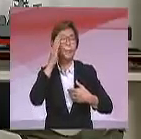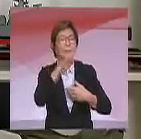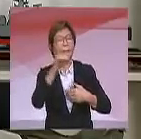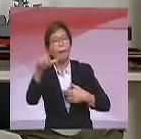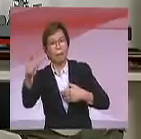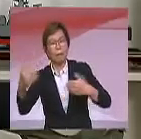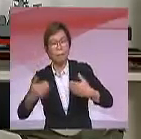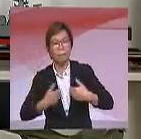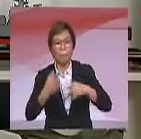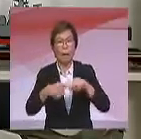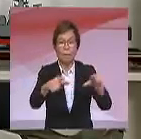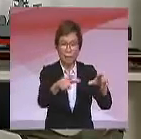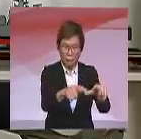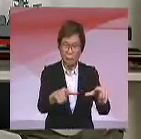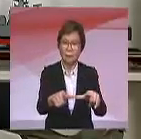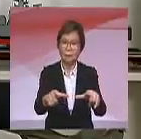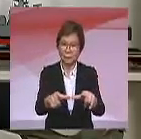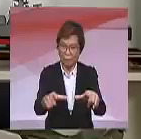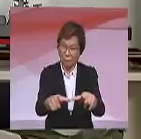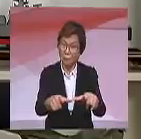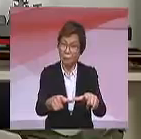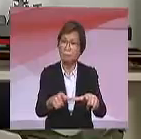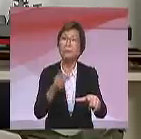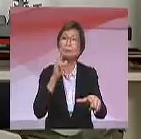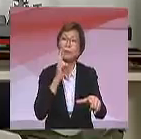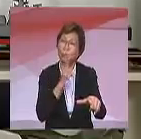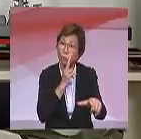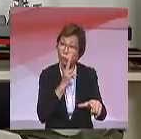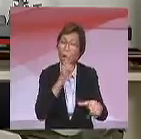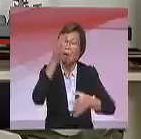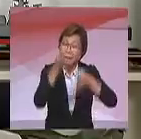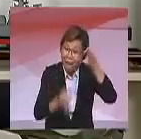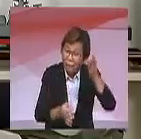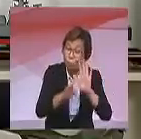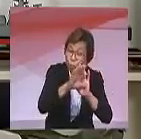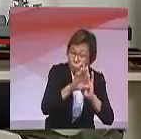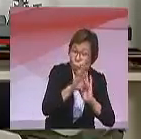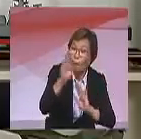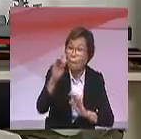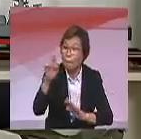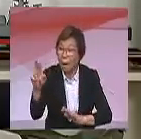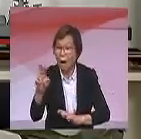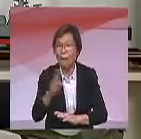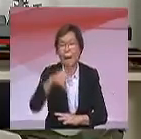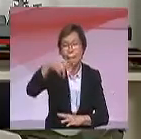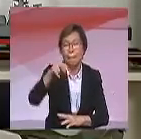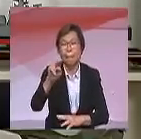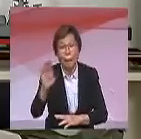Tetapi lesen mereka adalah lesen restoran. Tetapi kalau bar, kalau